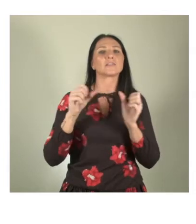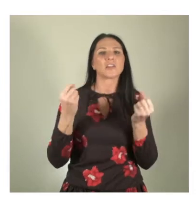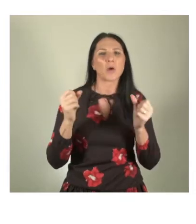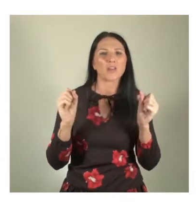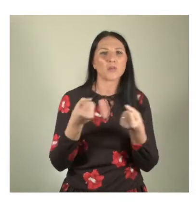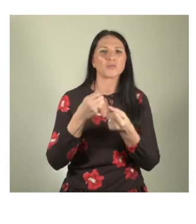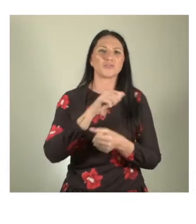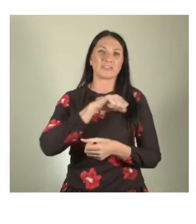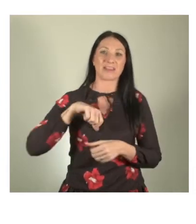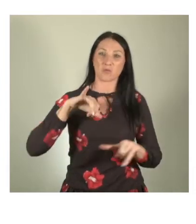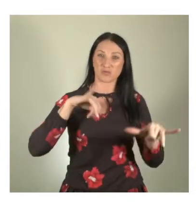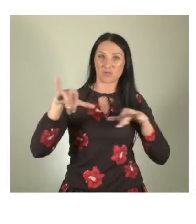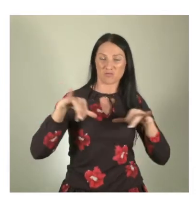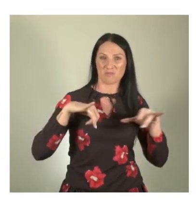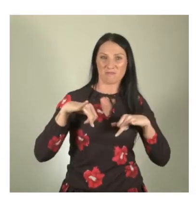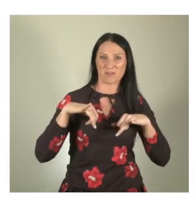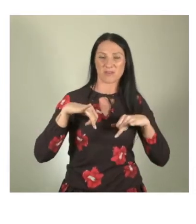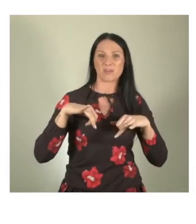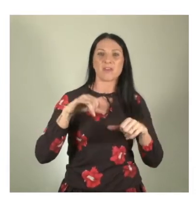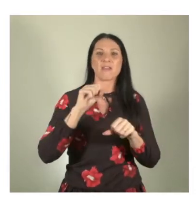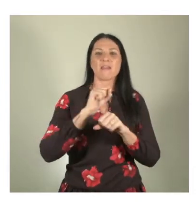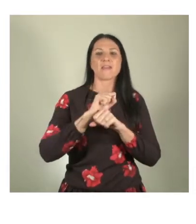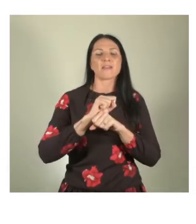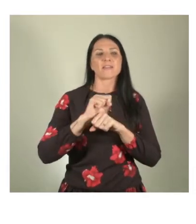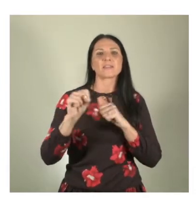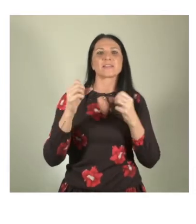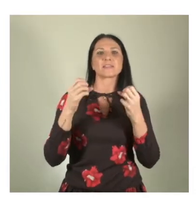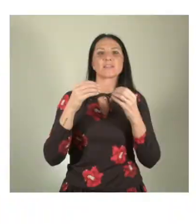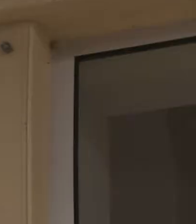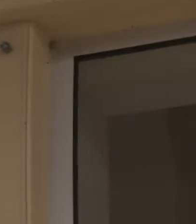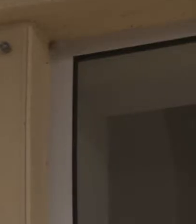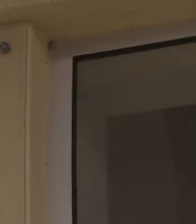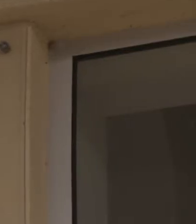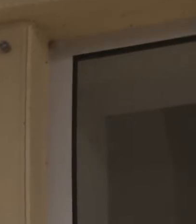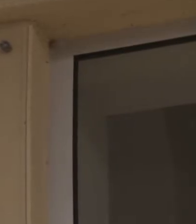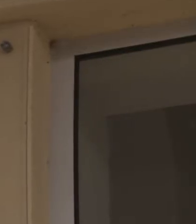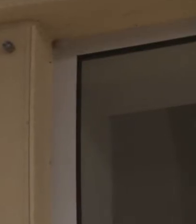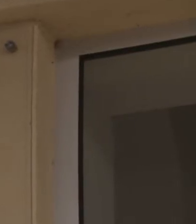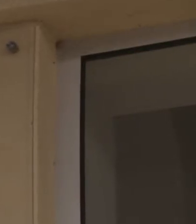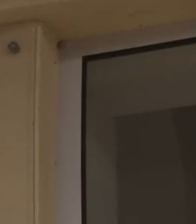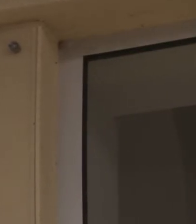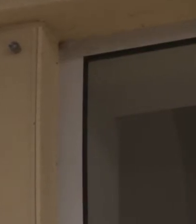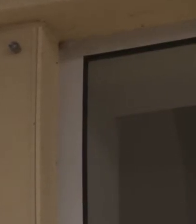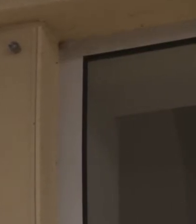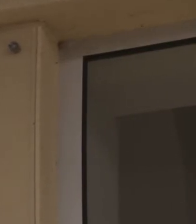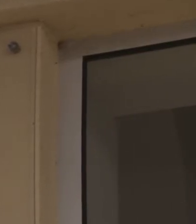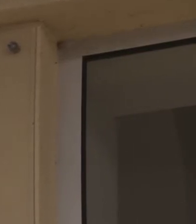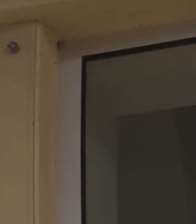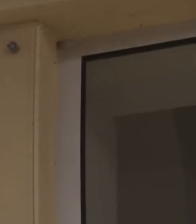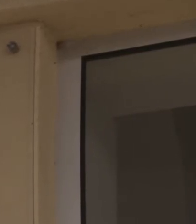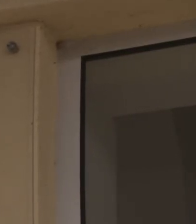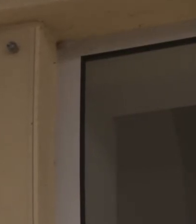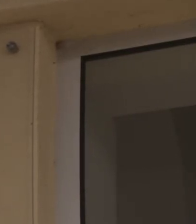Kultury Wrocław 2016 z regionem Dolnego Śląska. Podczas konferencji prasowej online,